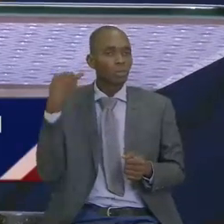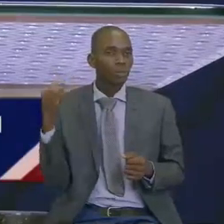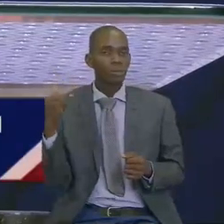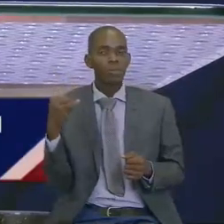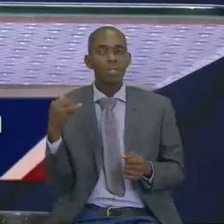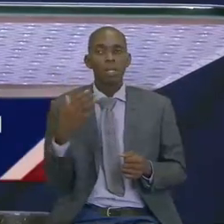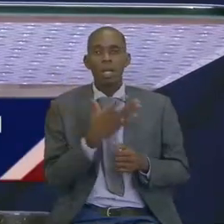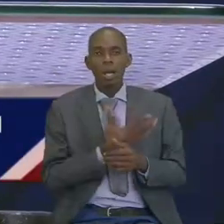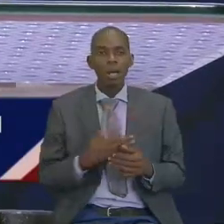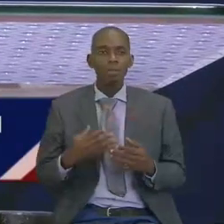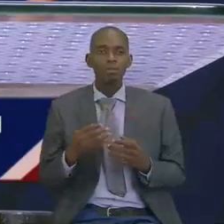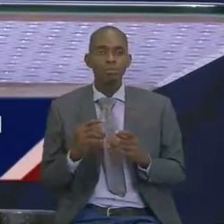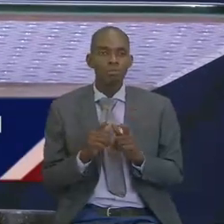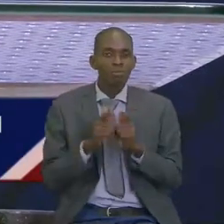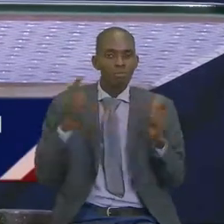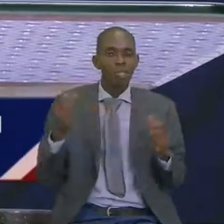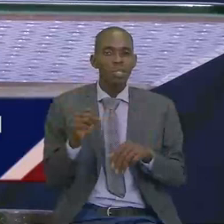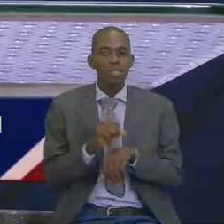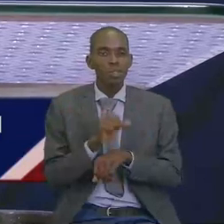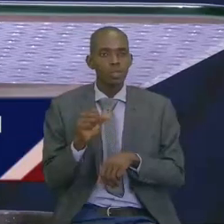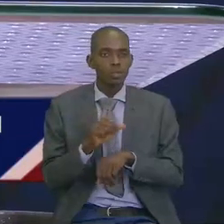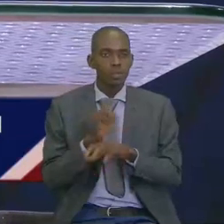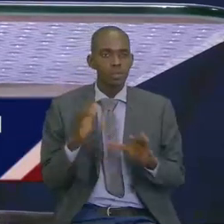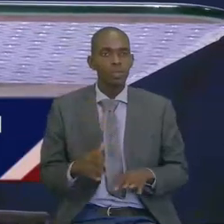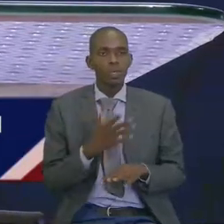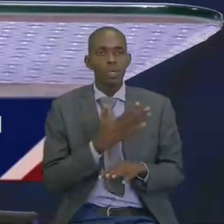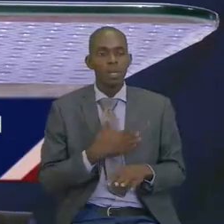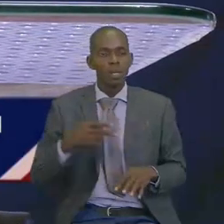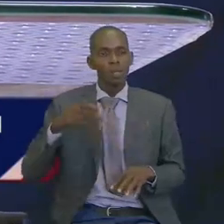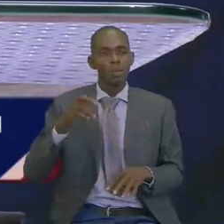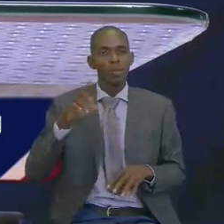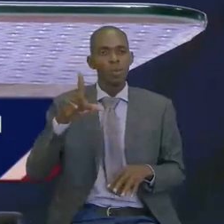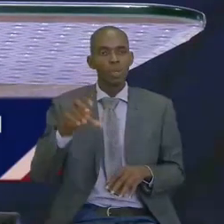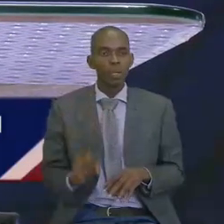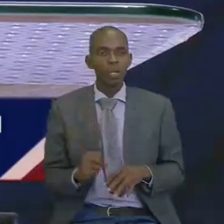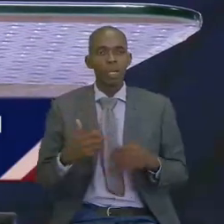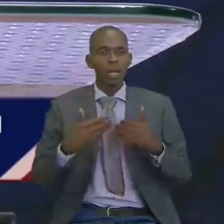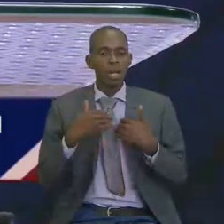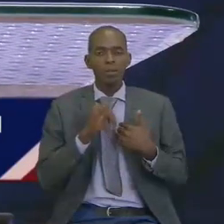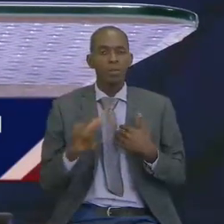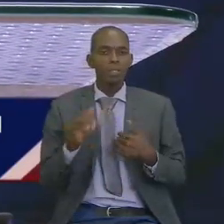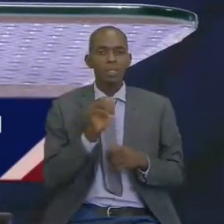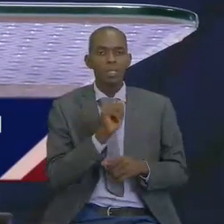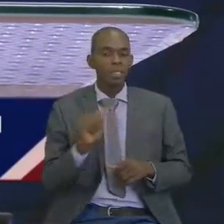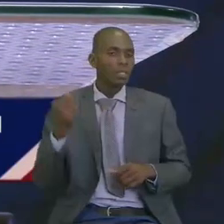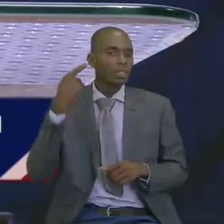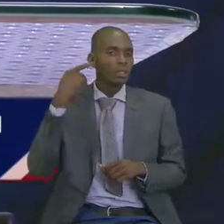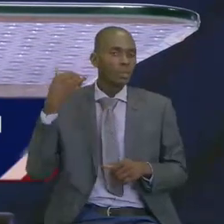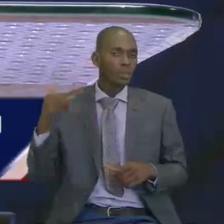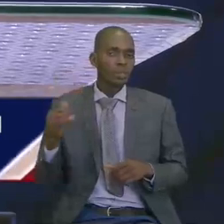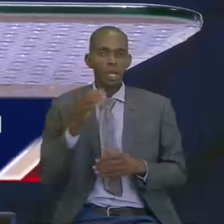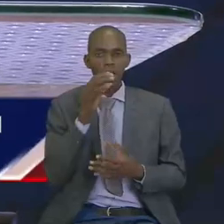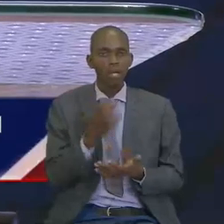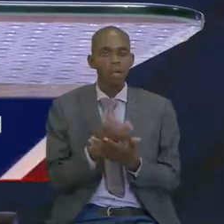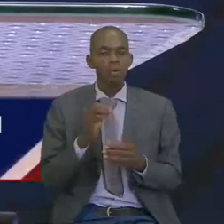pierres précieuses et de perles. Elle tenait dans sa main une coupe d'or